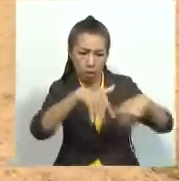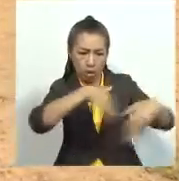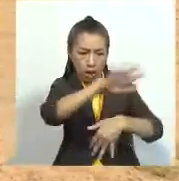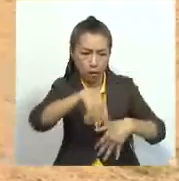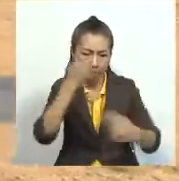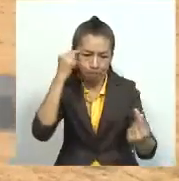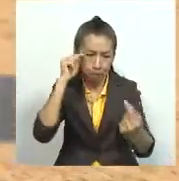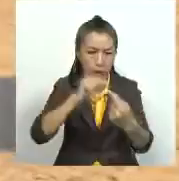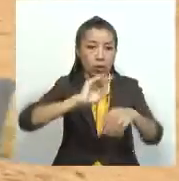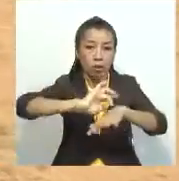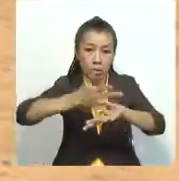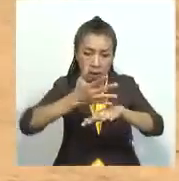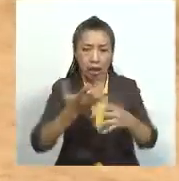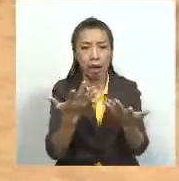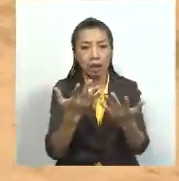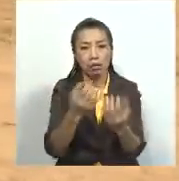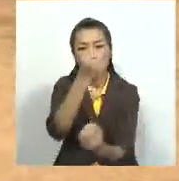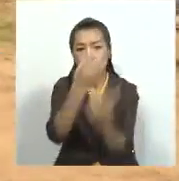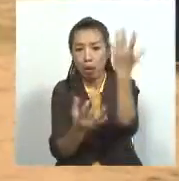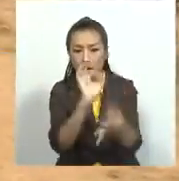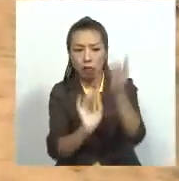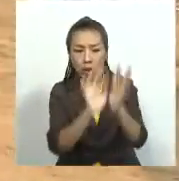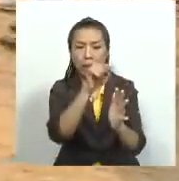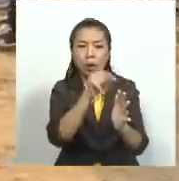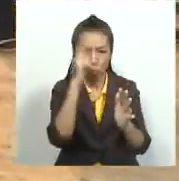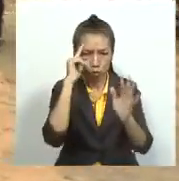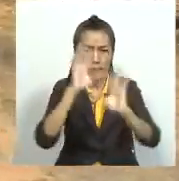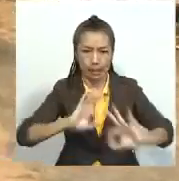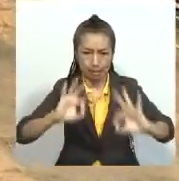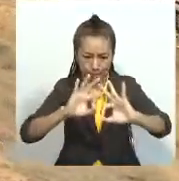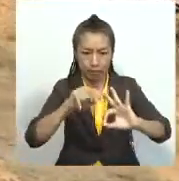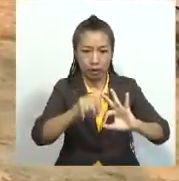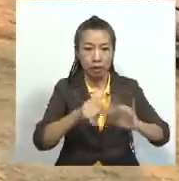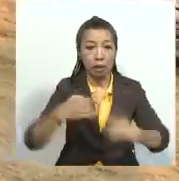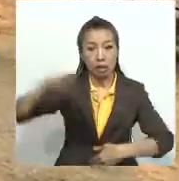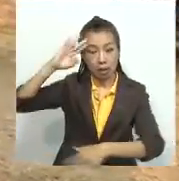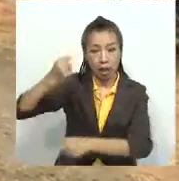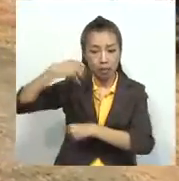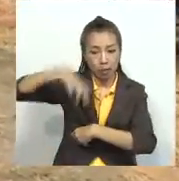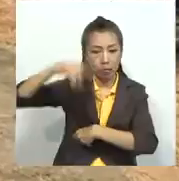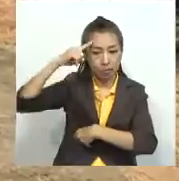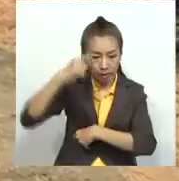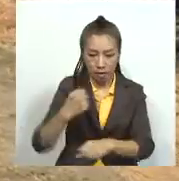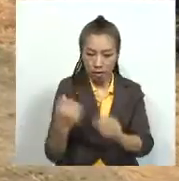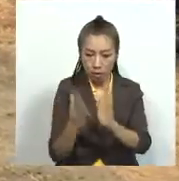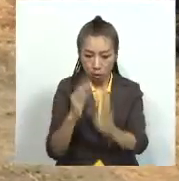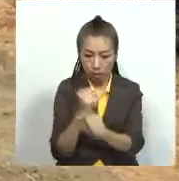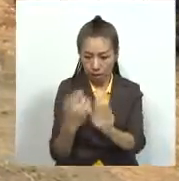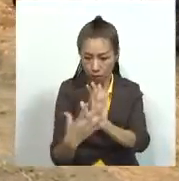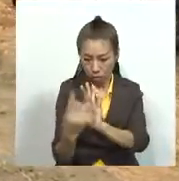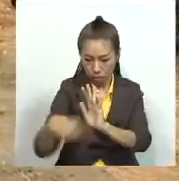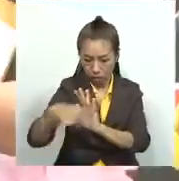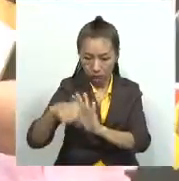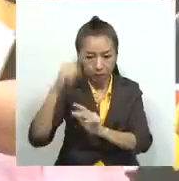ำคัญกับเรื่องทรัพยากรธรรมชาติและไฟป่าเป็นอย่างยิ่งล่าสุดกองทัพบกเตรียมขยายผลเรื่องการฝึกผจญเพลิงและดับ